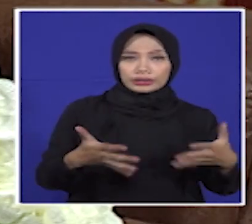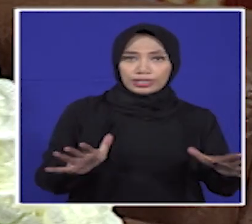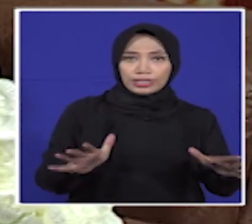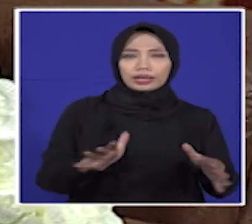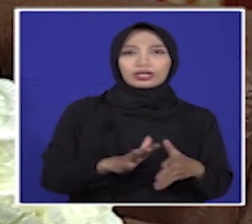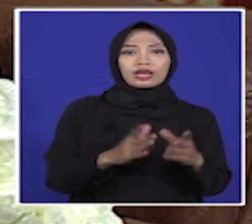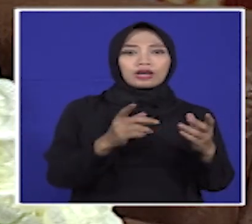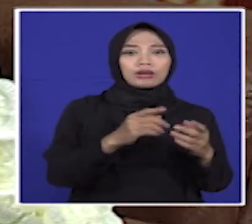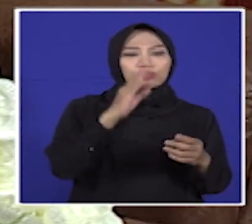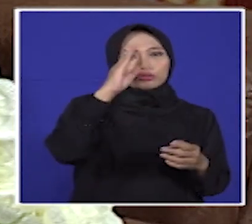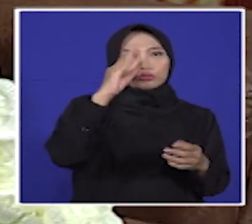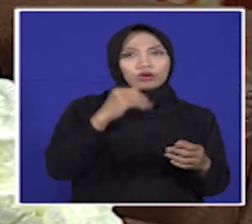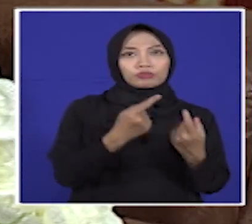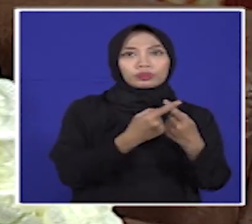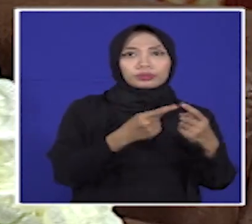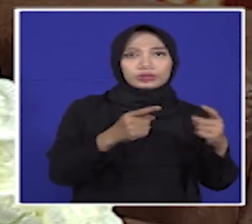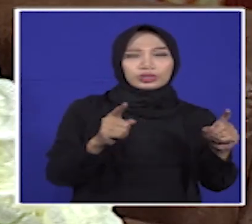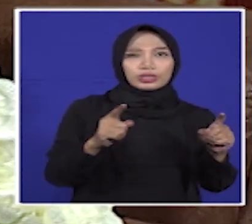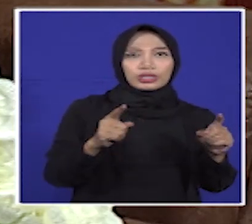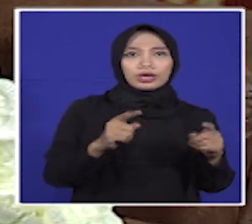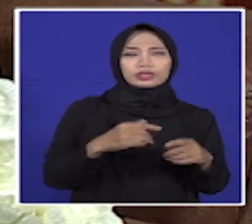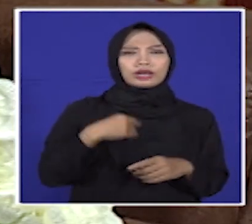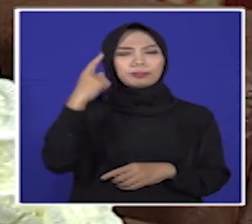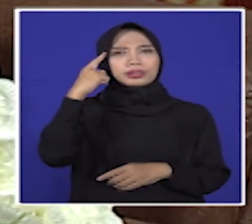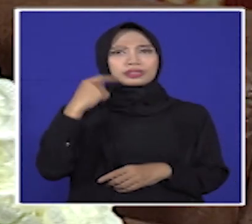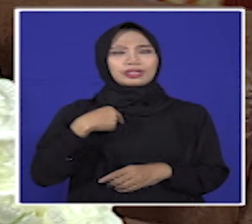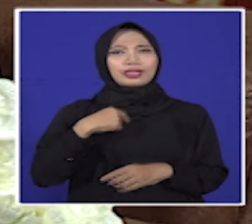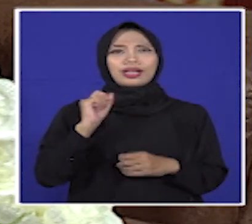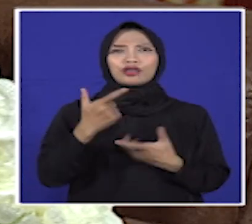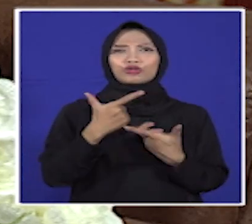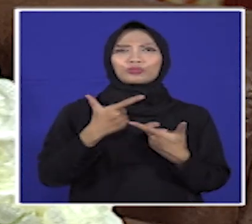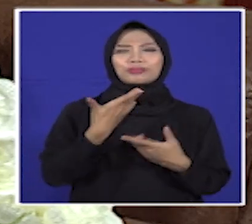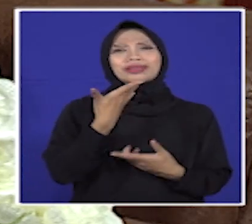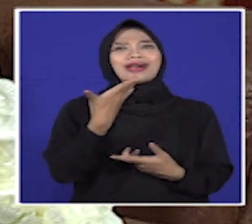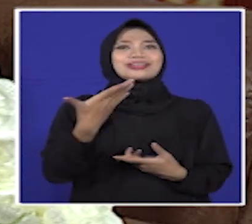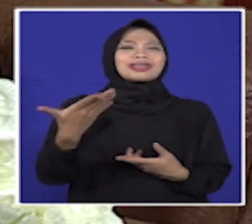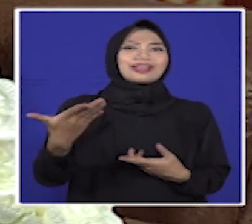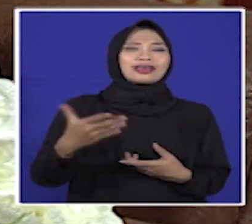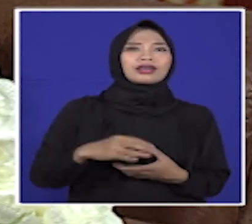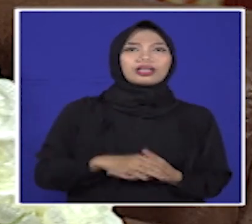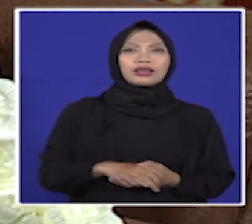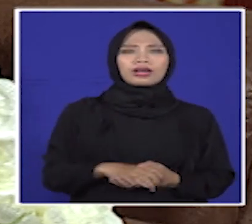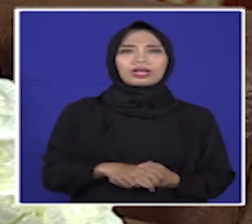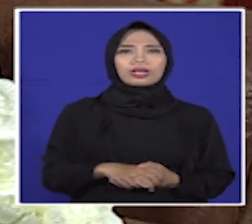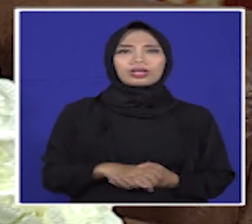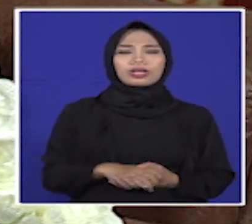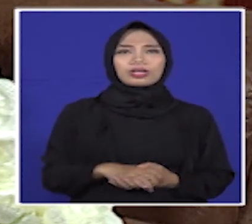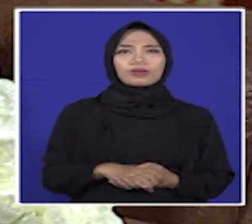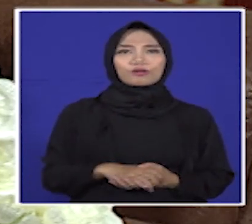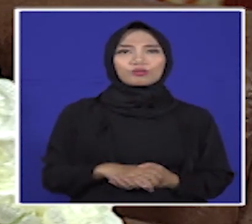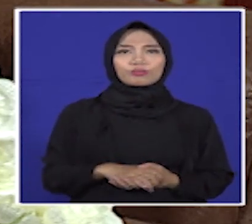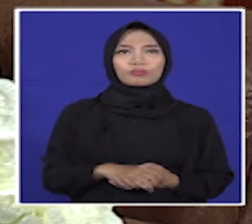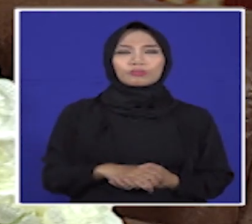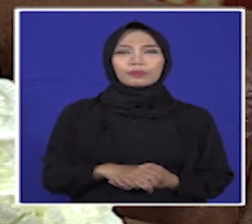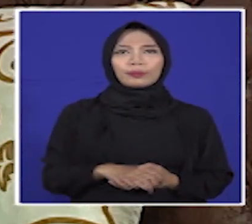udah normal, dia juga sering ada di rumah kan. Nah begitu, tapi di situ saya juga